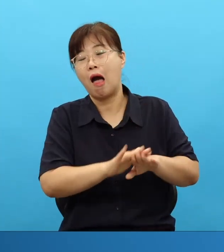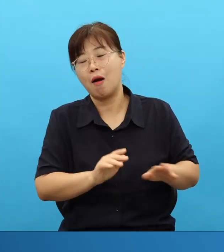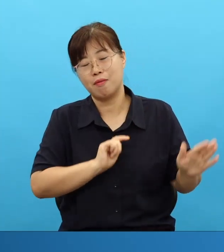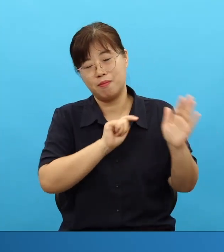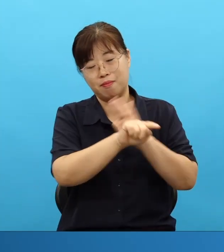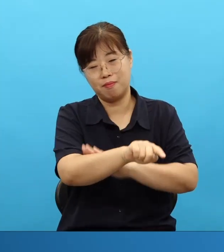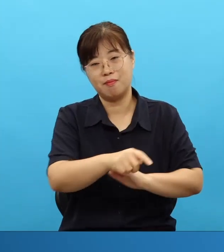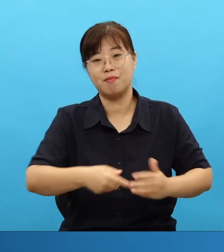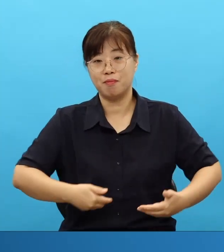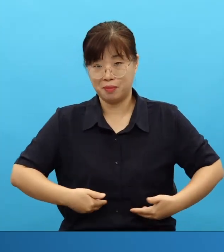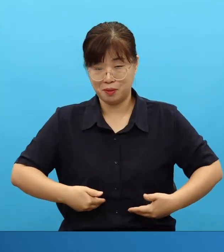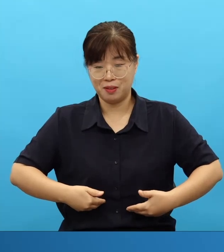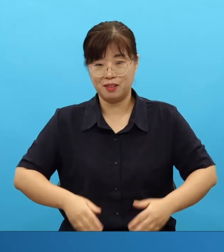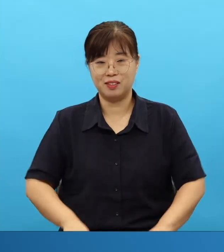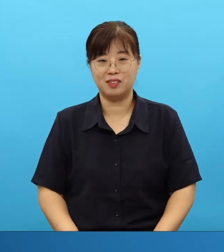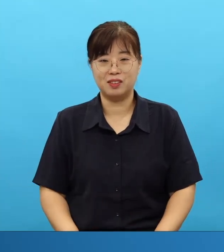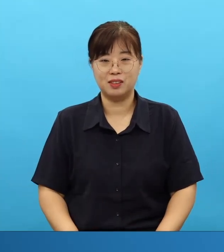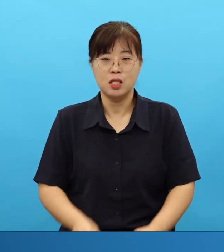가는